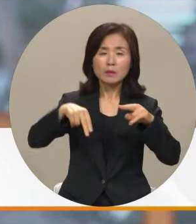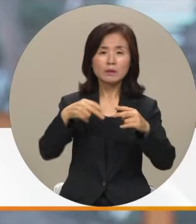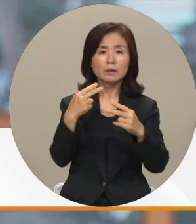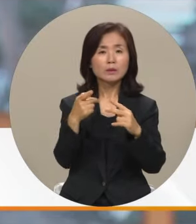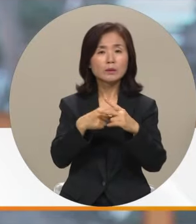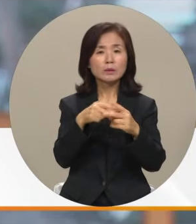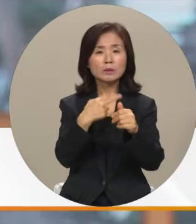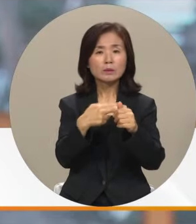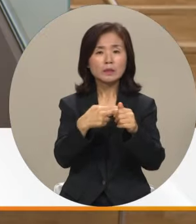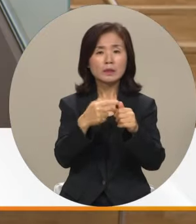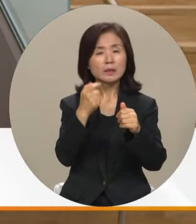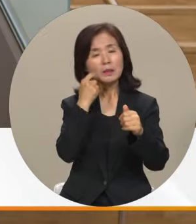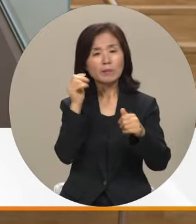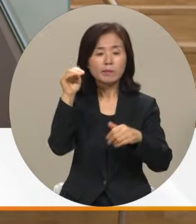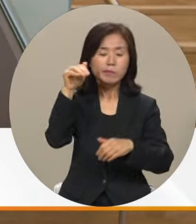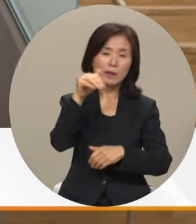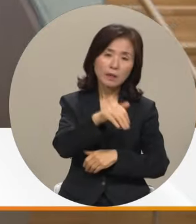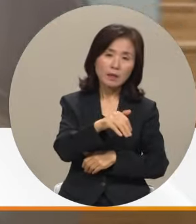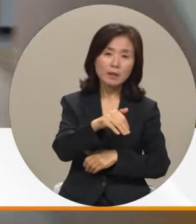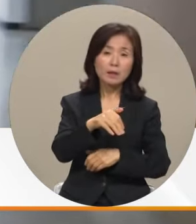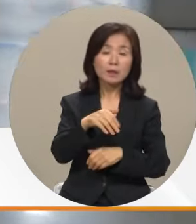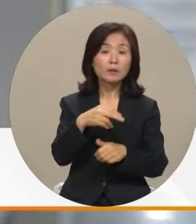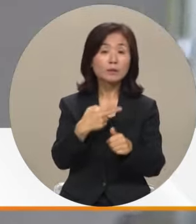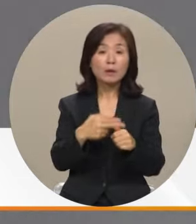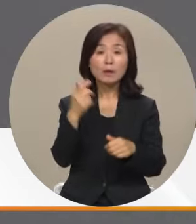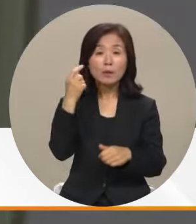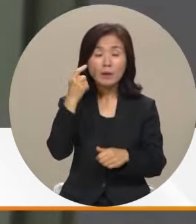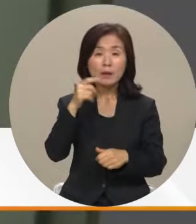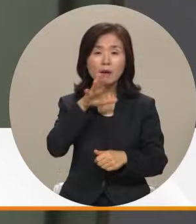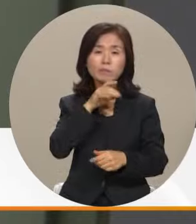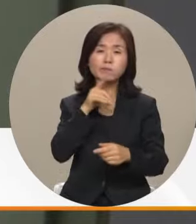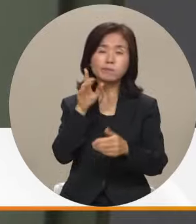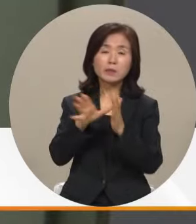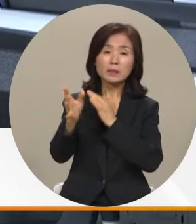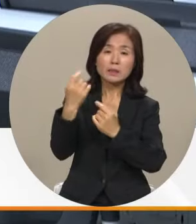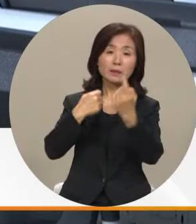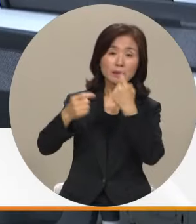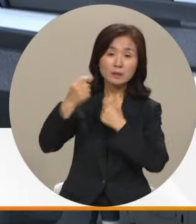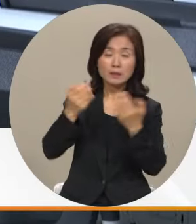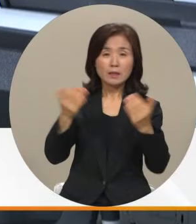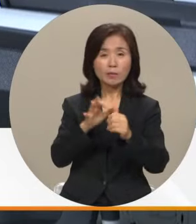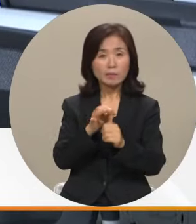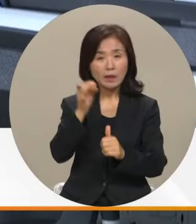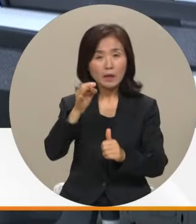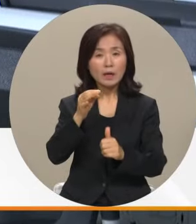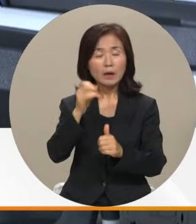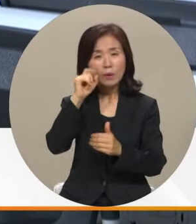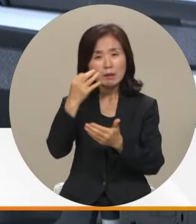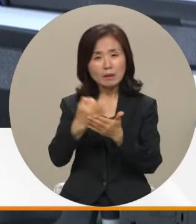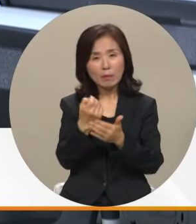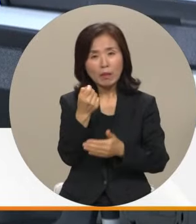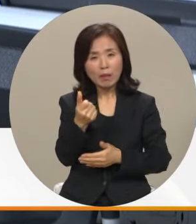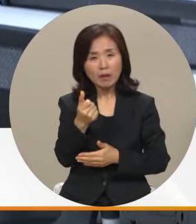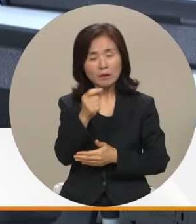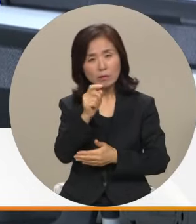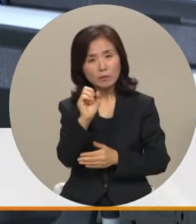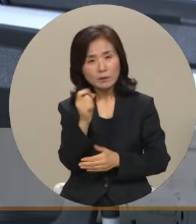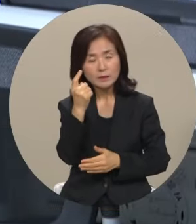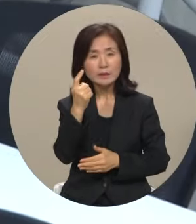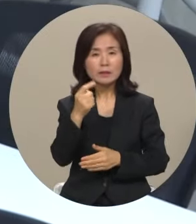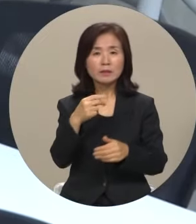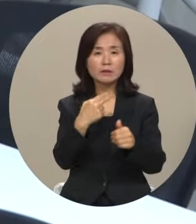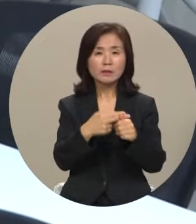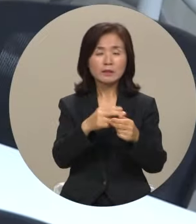갈수록 줄고 있습니다 교사들은 악성 민원과 과다한 업무 낮은 임금이 복합적으로 작용하면서